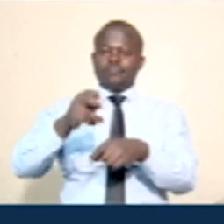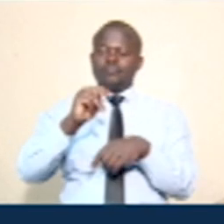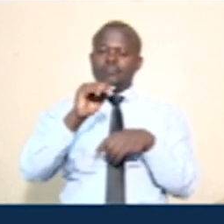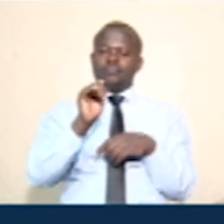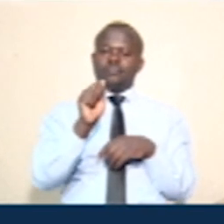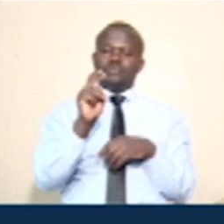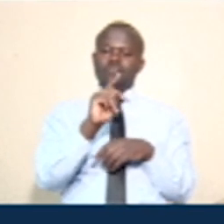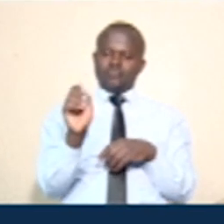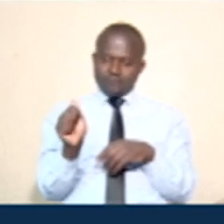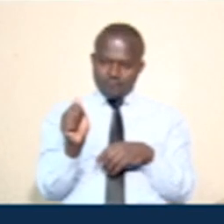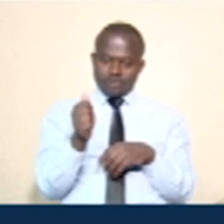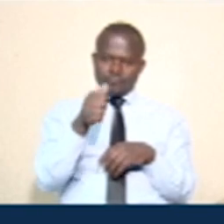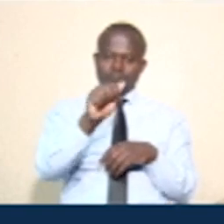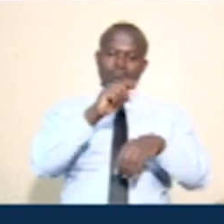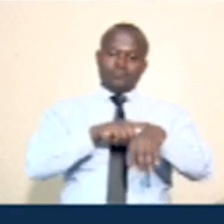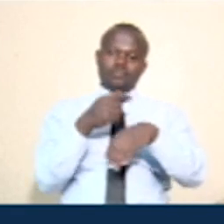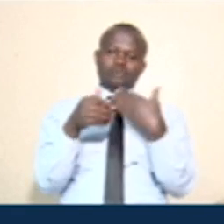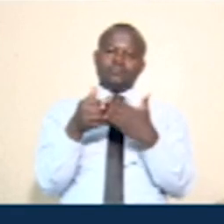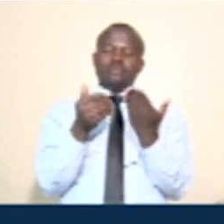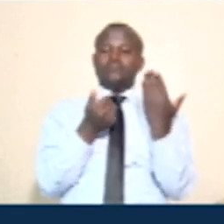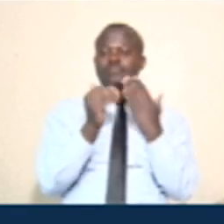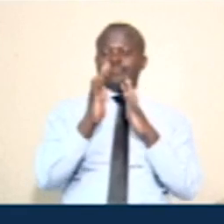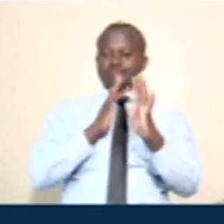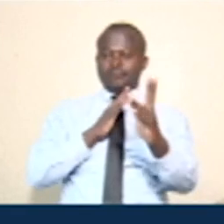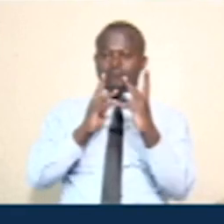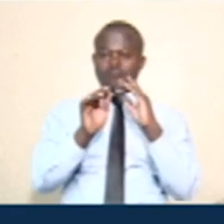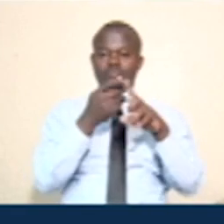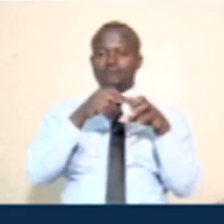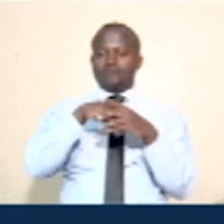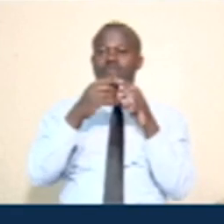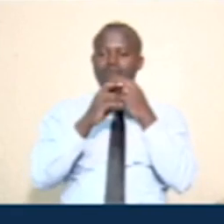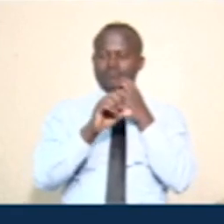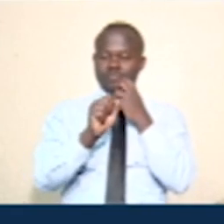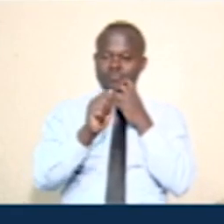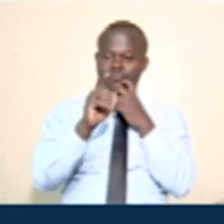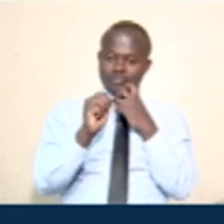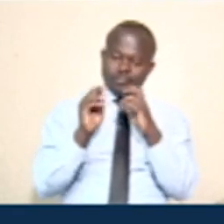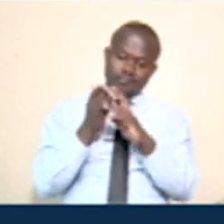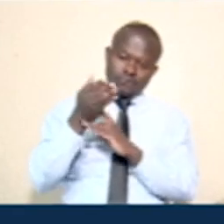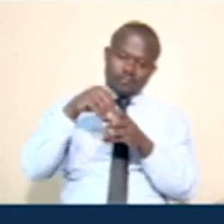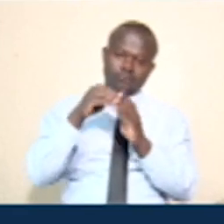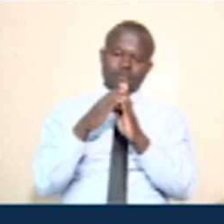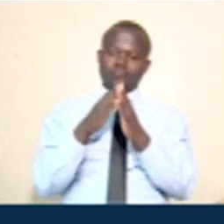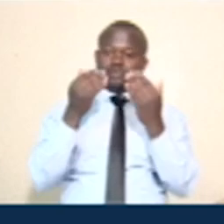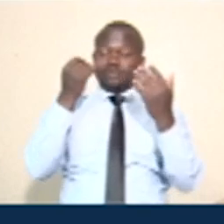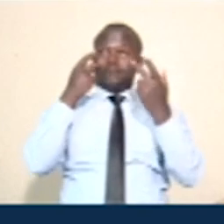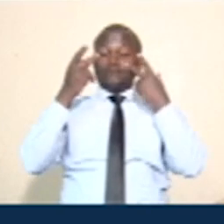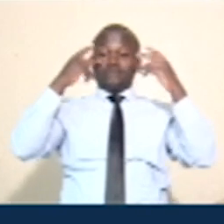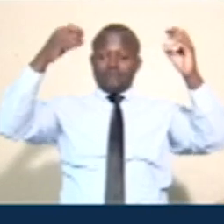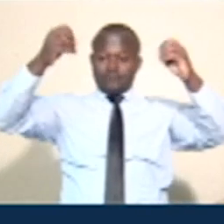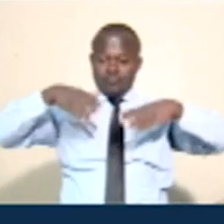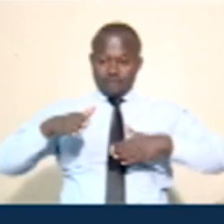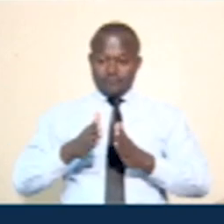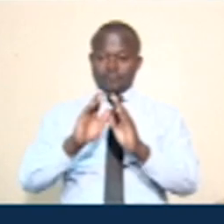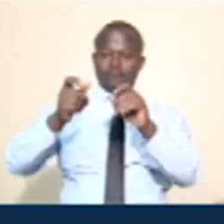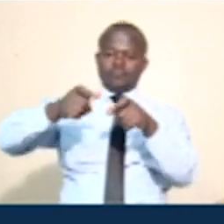Inyanza icyo gihe urujya n'uruza rw'amakamyo avi Dar es Salaam nayo azanyura muri uyu mujyi kuba habona rero kuba n'imihanda